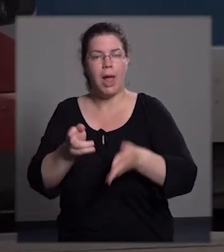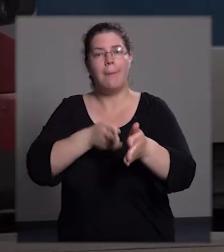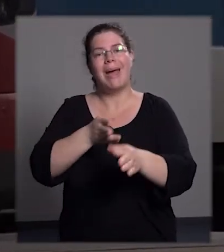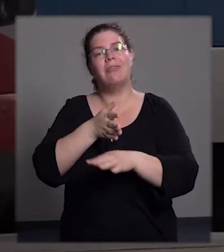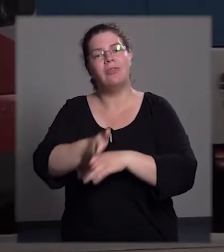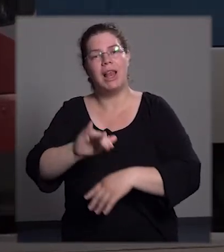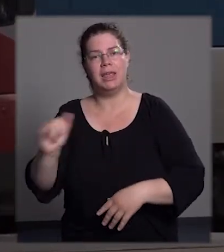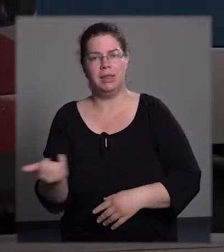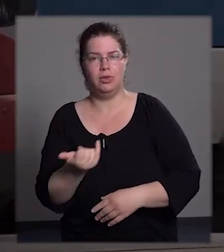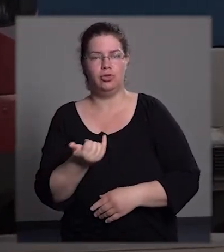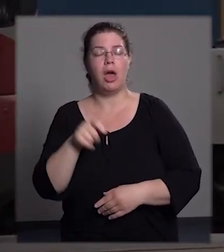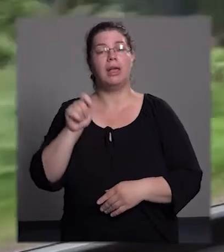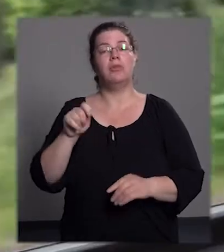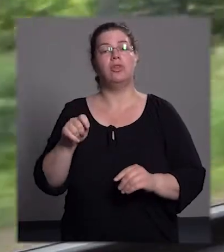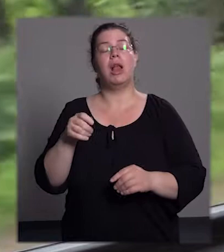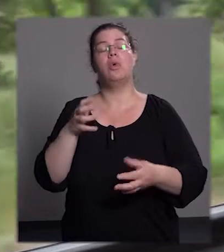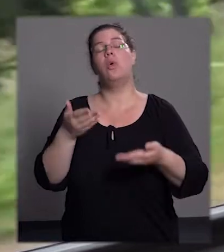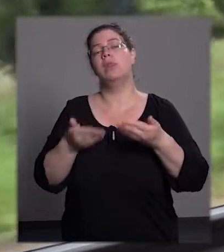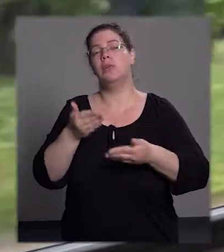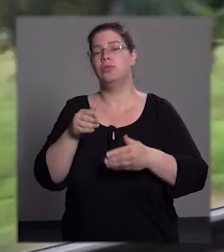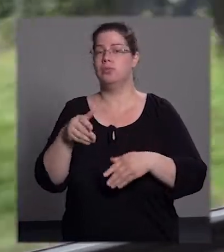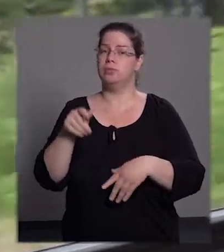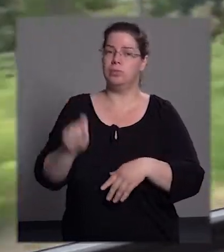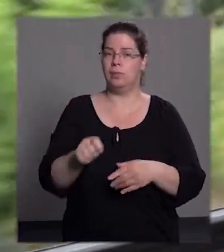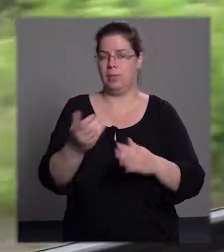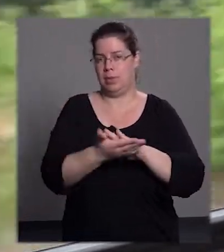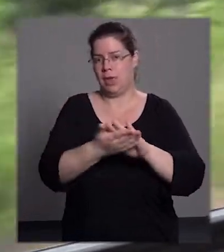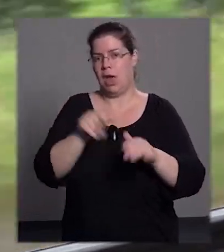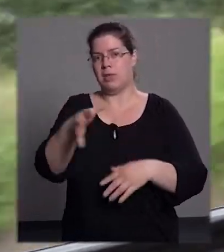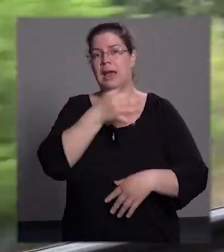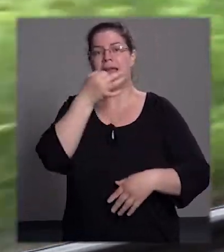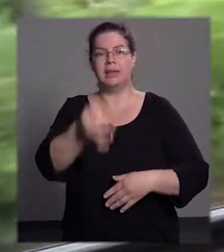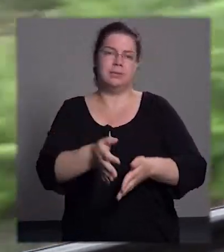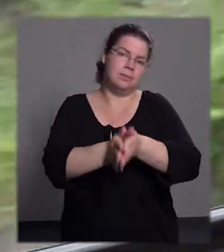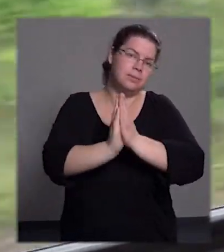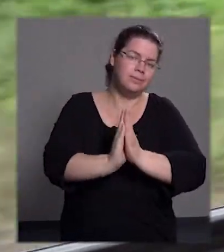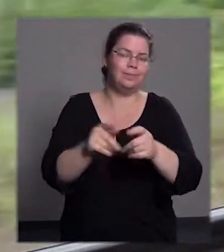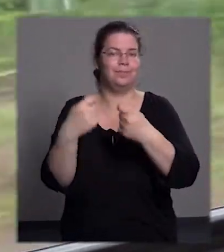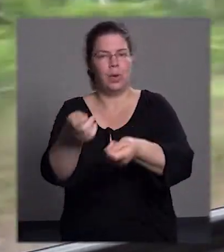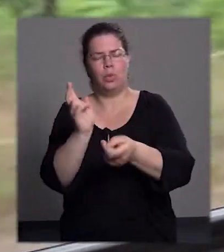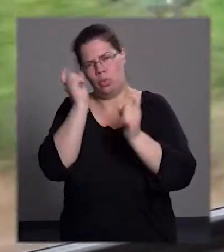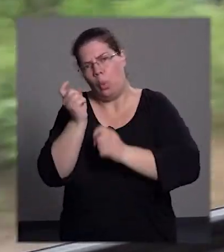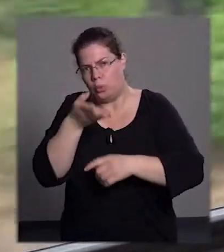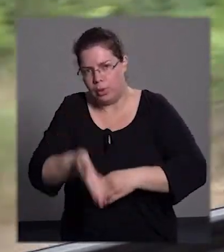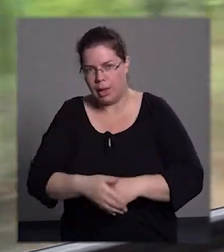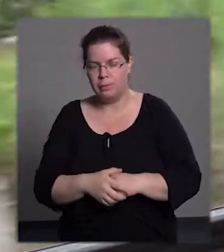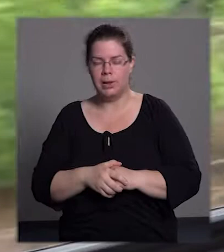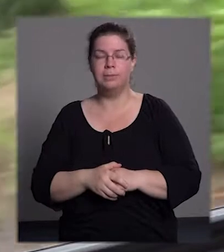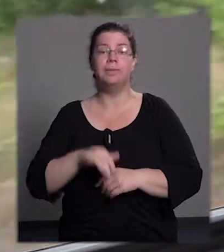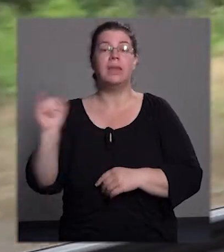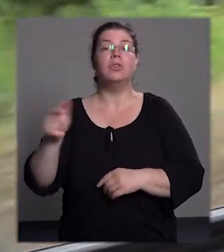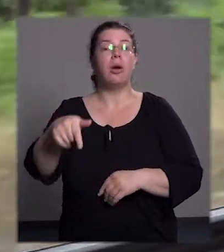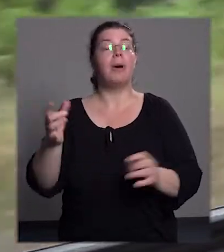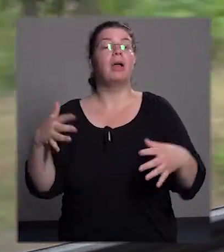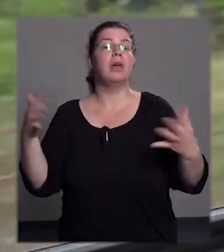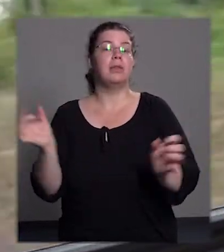képviselőtestület döntés alapján azt a kérést fogalmaztuk meg, hogy gondolják át. És abban nagyon nagy